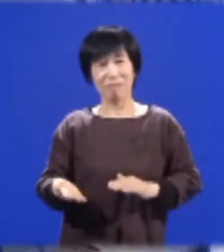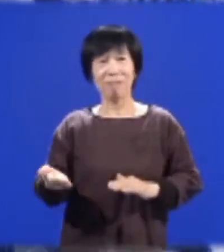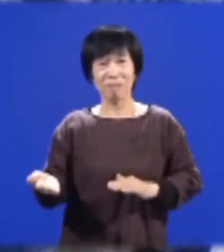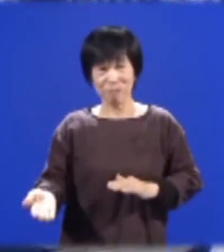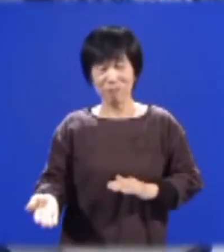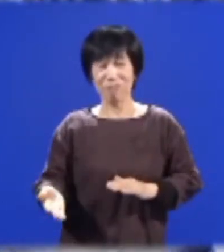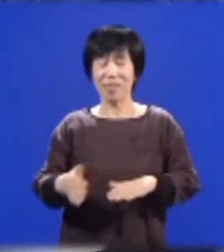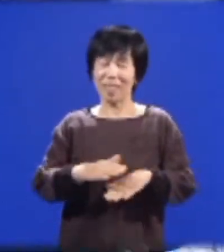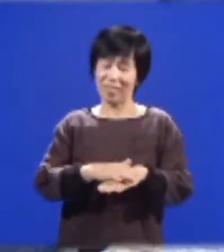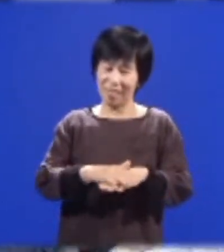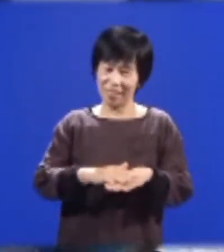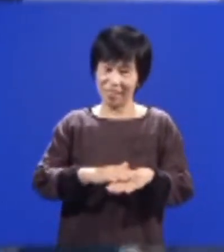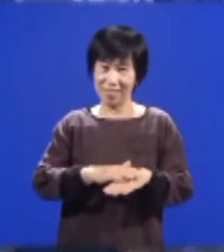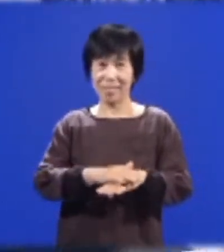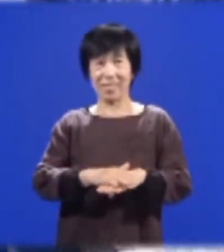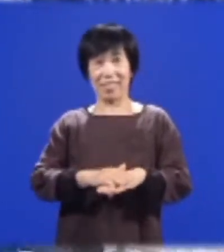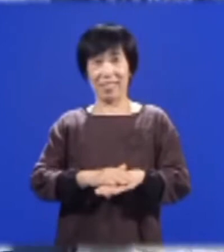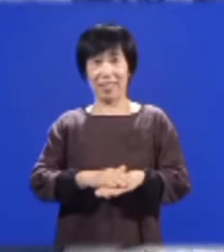舞だそうですよ。